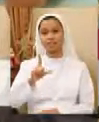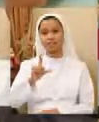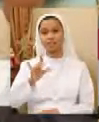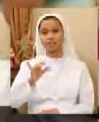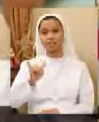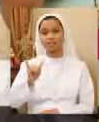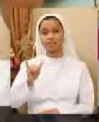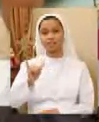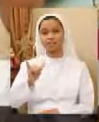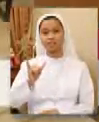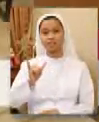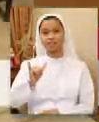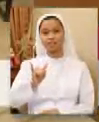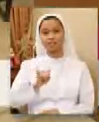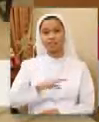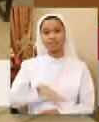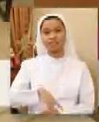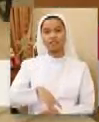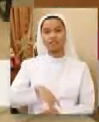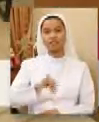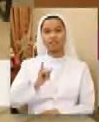L.